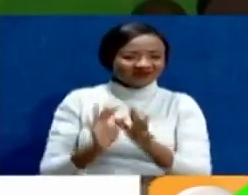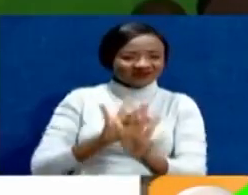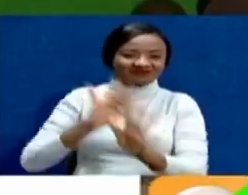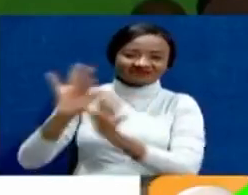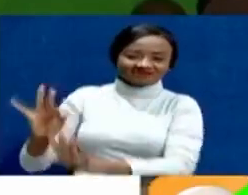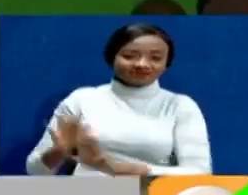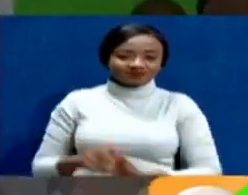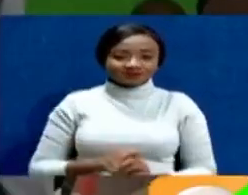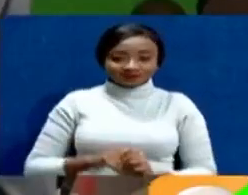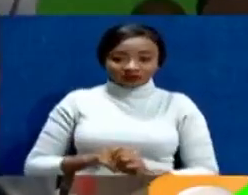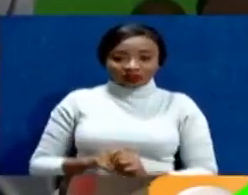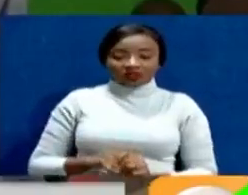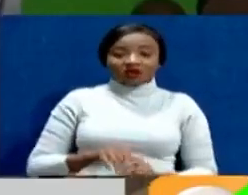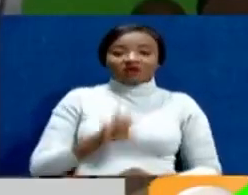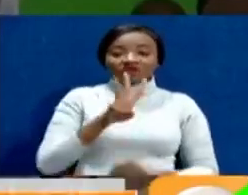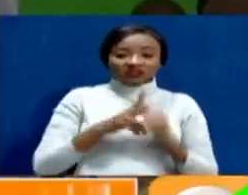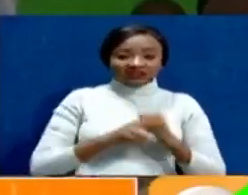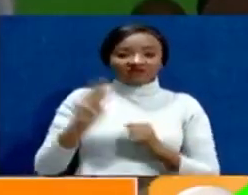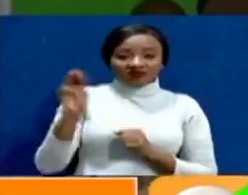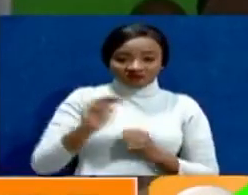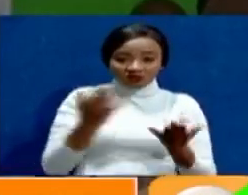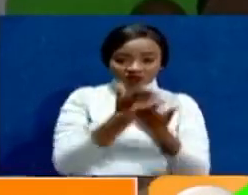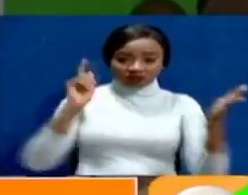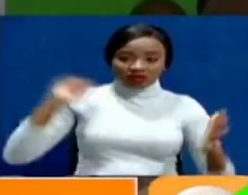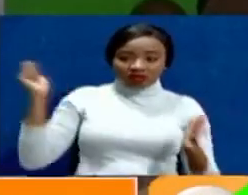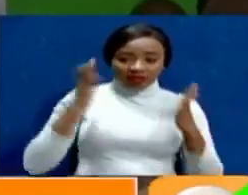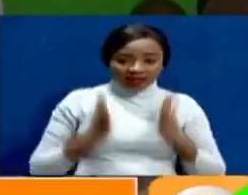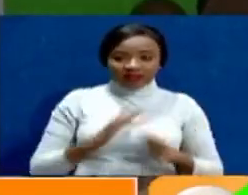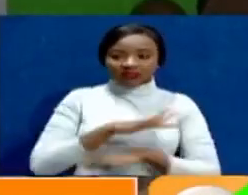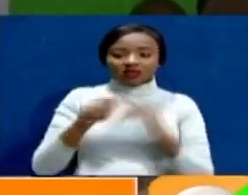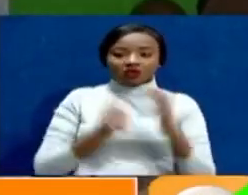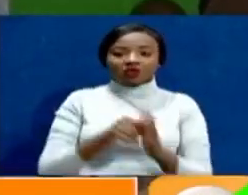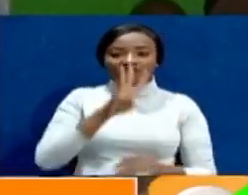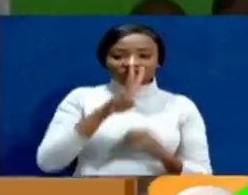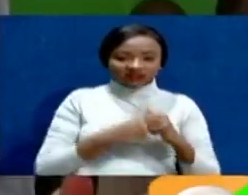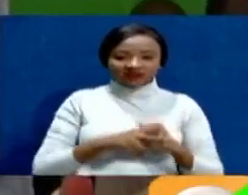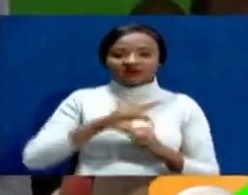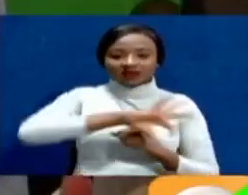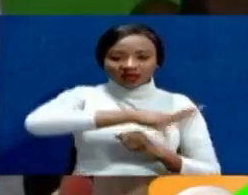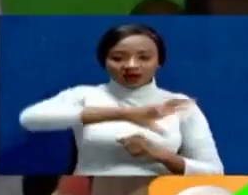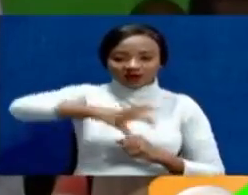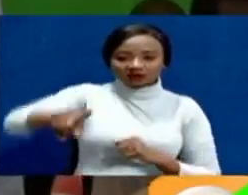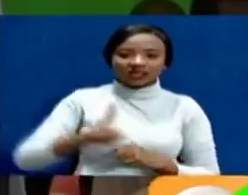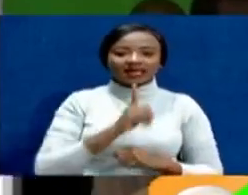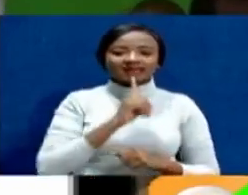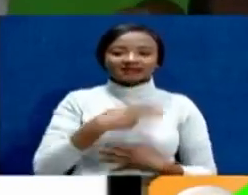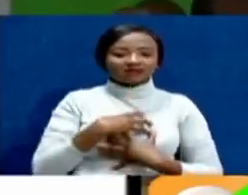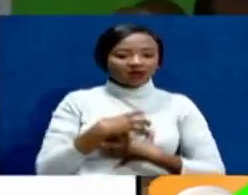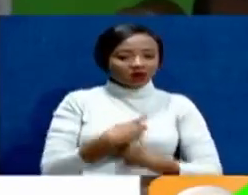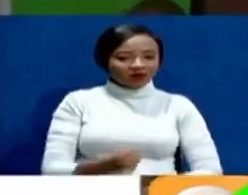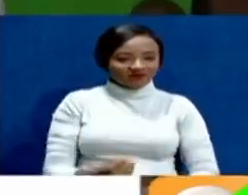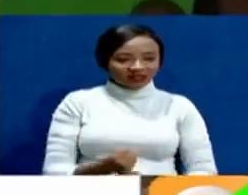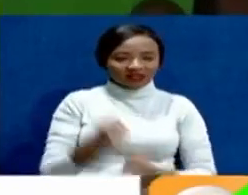in the eye, 47 million of you in all our 47 counties, and tell you